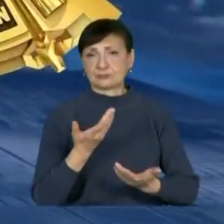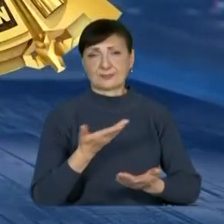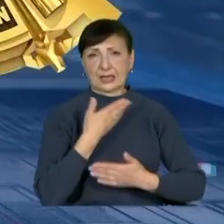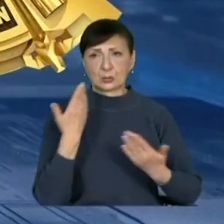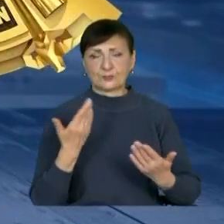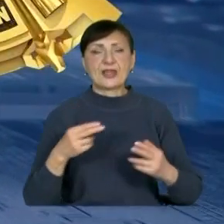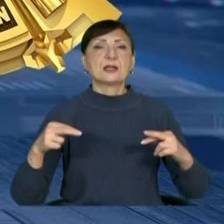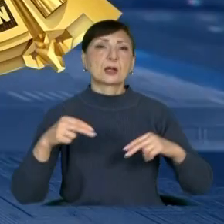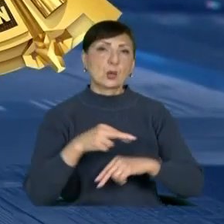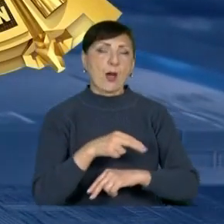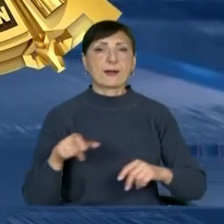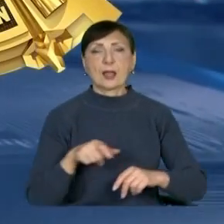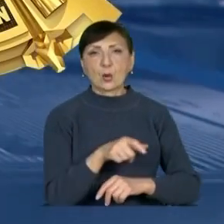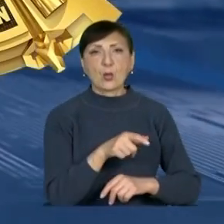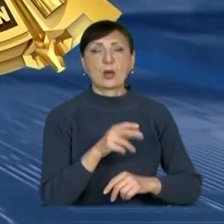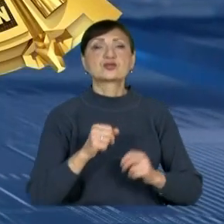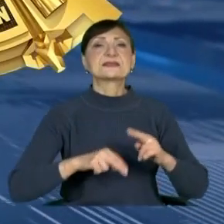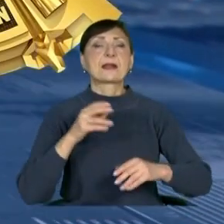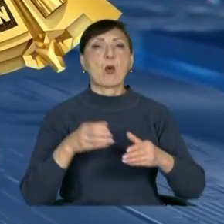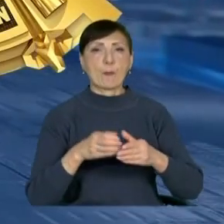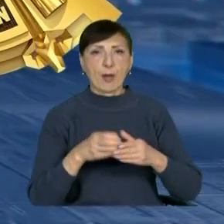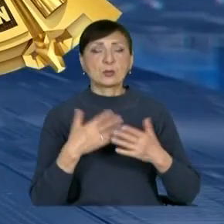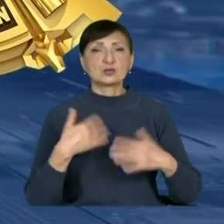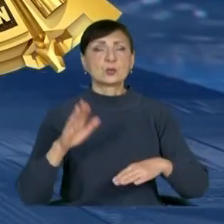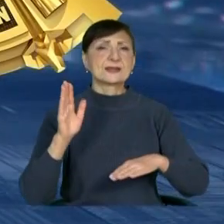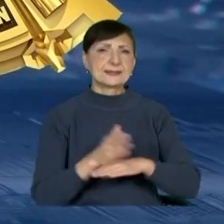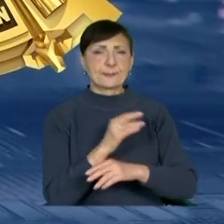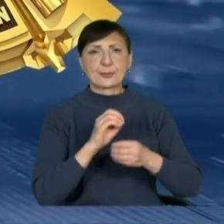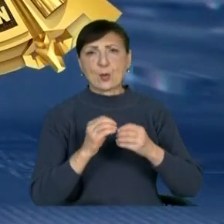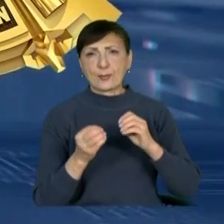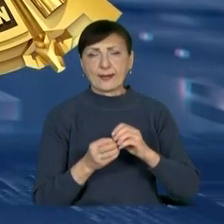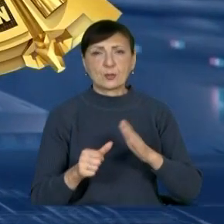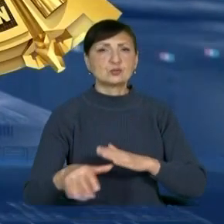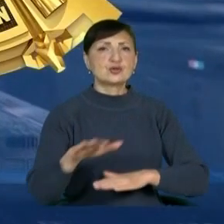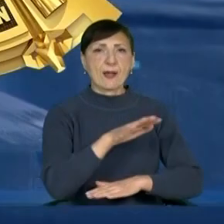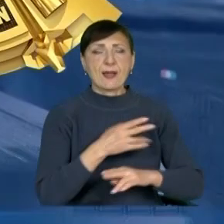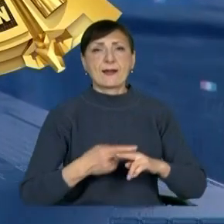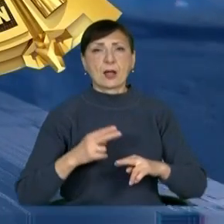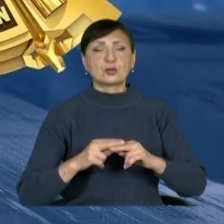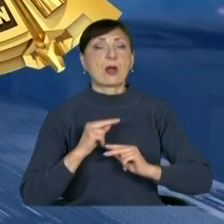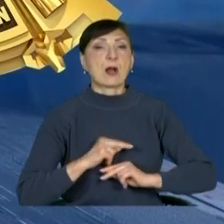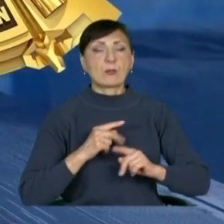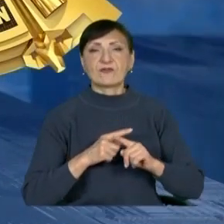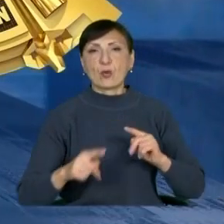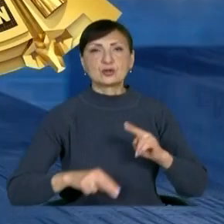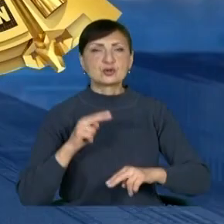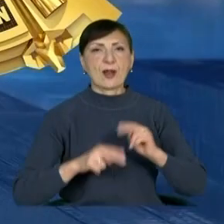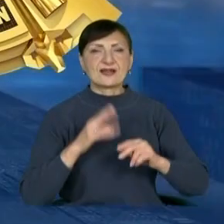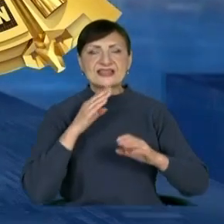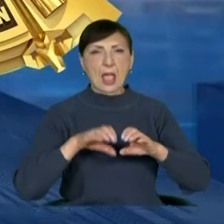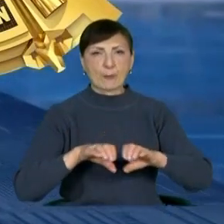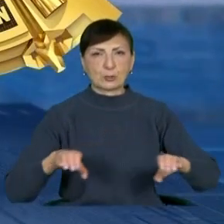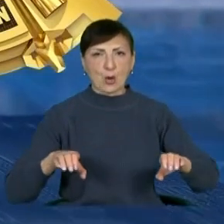На тротуарах и подъездных путях подрядная организация устраняет дефекты на тех участках, на которых велись работы в ходе строительства